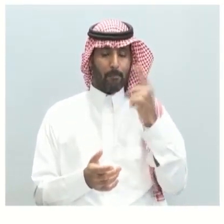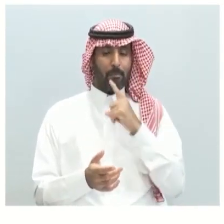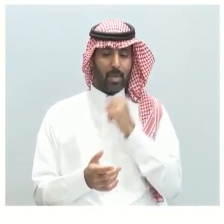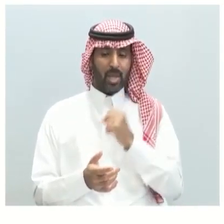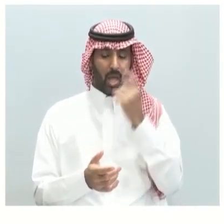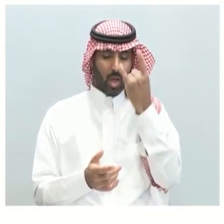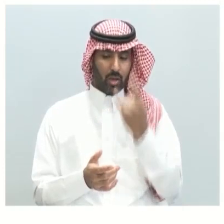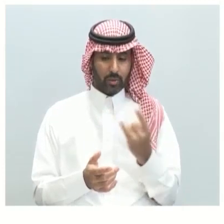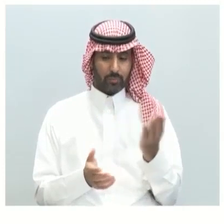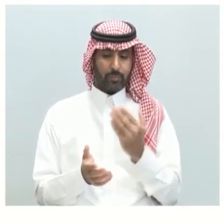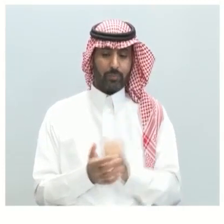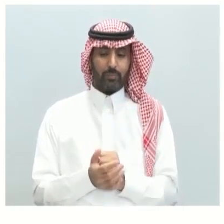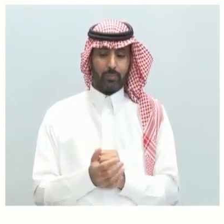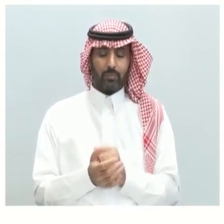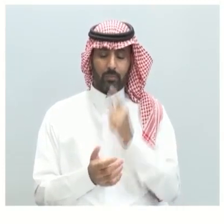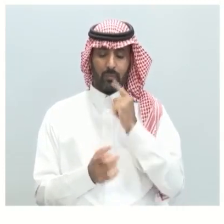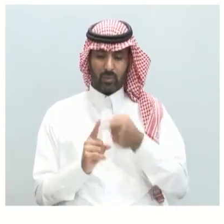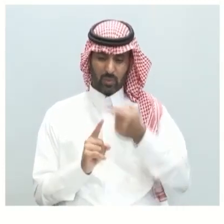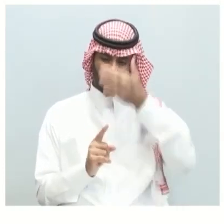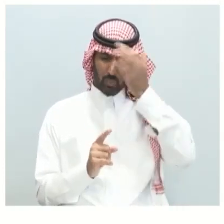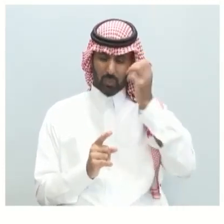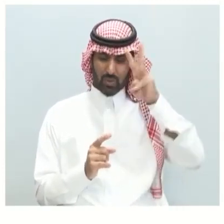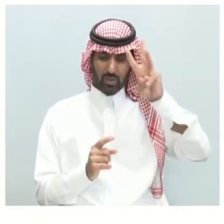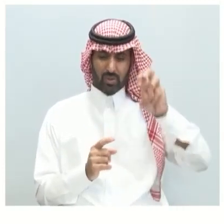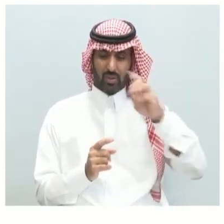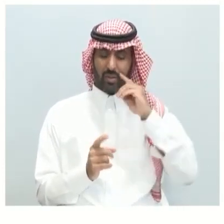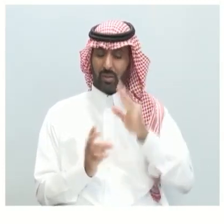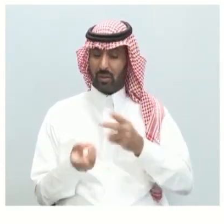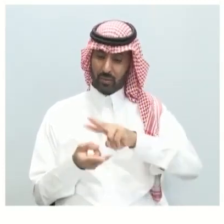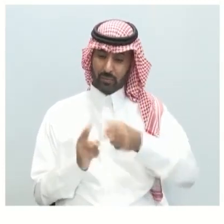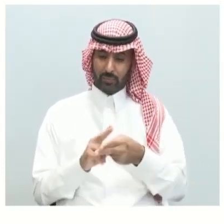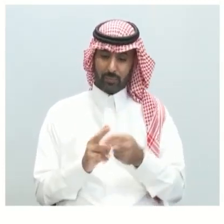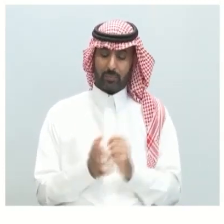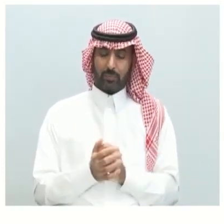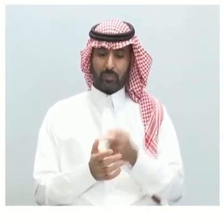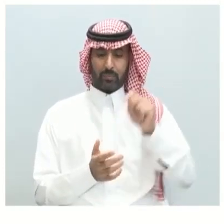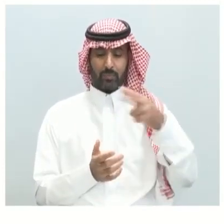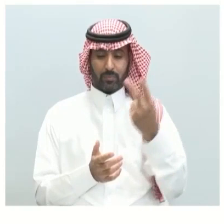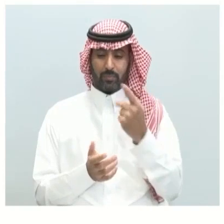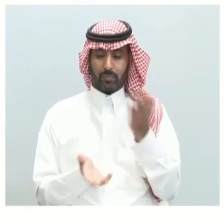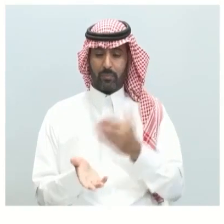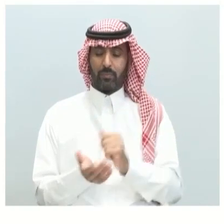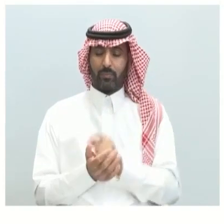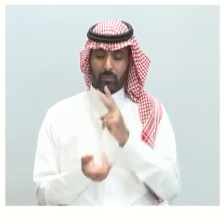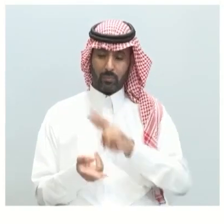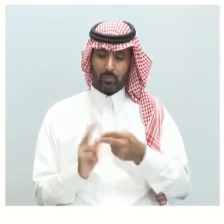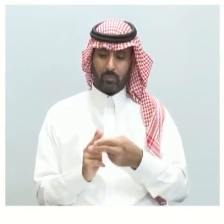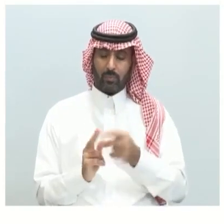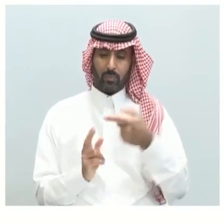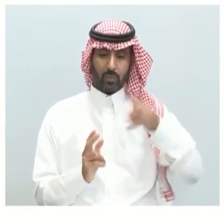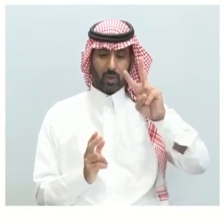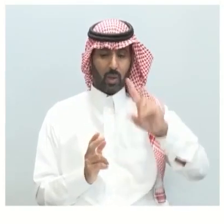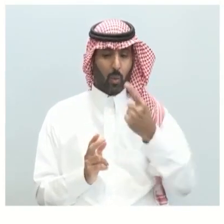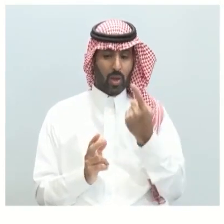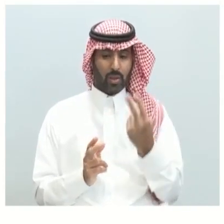تنتبه للوحدات كذلك درجه الحراره 30 درجه سيرزيه هنا تحتاج تحويل التي 2 ايضا تحتاج تحويل والفي 1